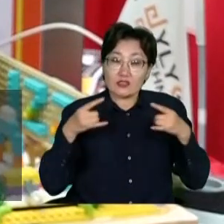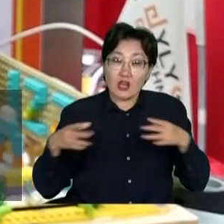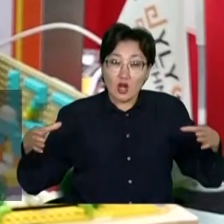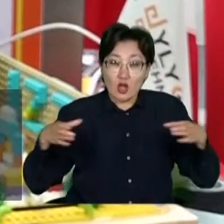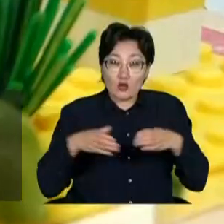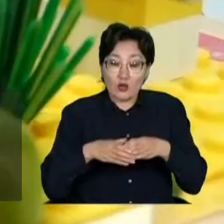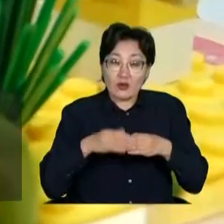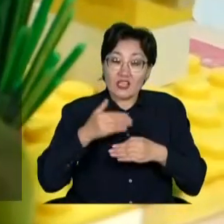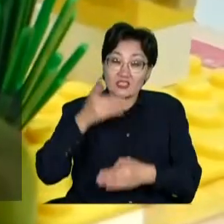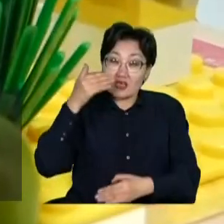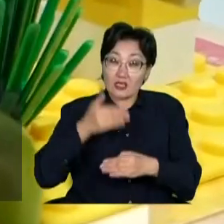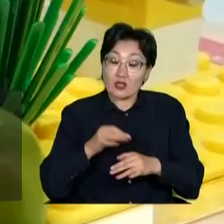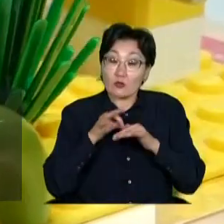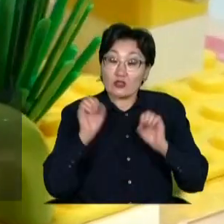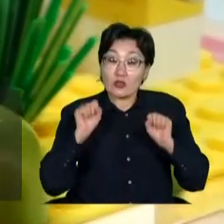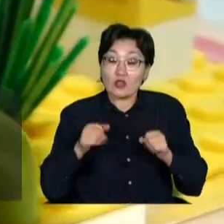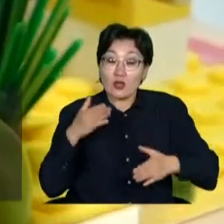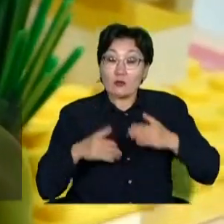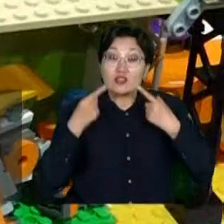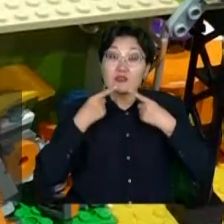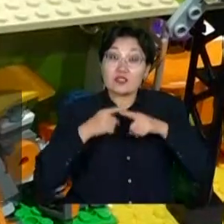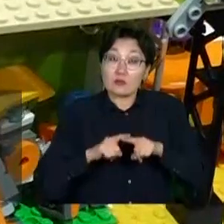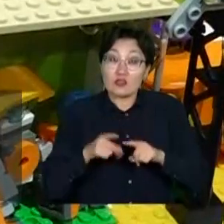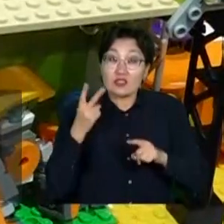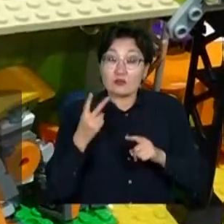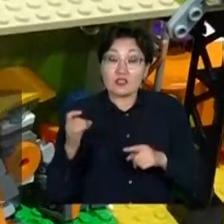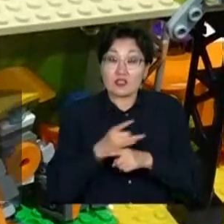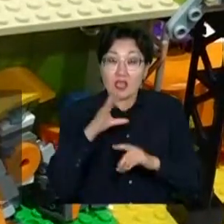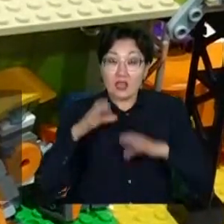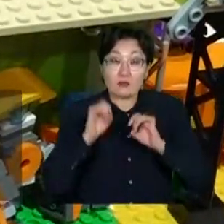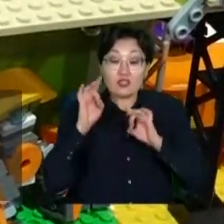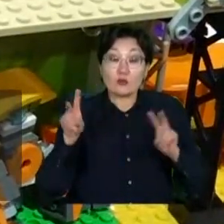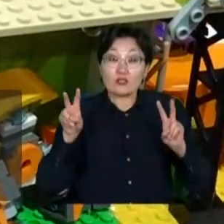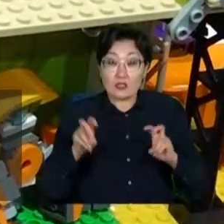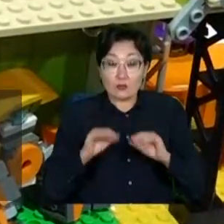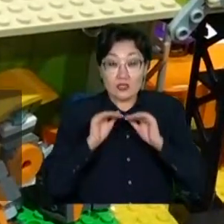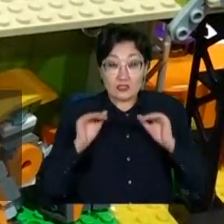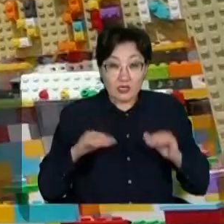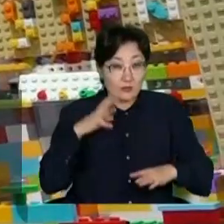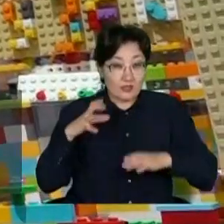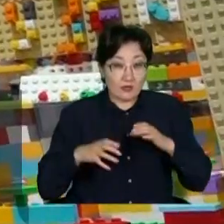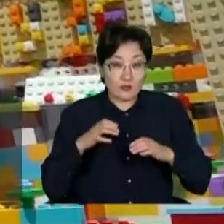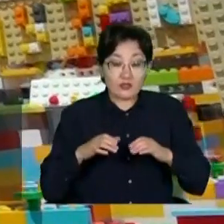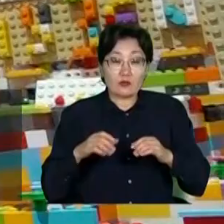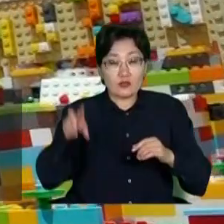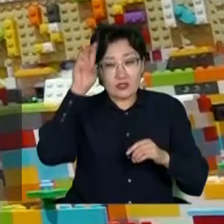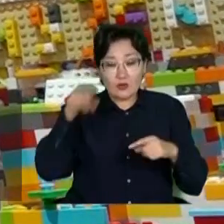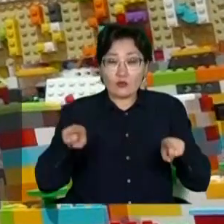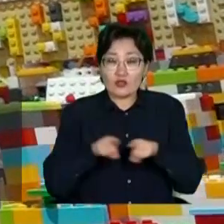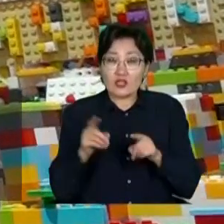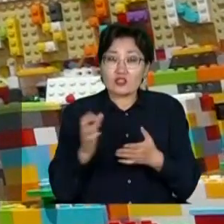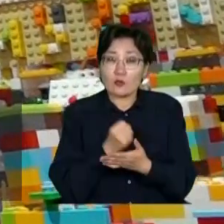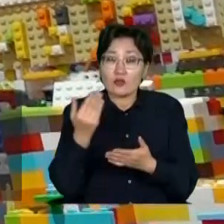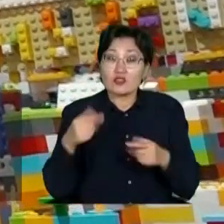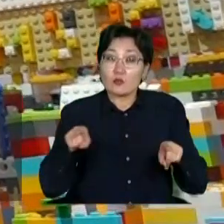цирігіне өте алады. Қазақстан бүгінде робототехника бойынша 2 дүркін әлем чемпионы атанды. Оқушылардың әлемдік аренадағы мұндай жетістіктері